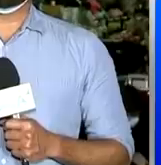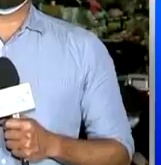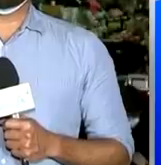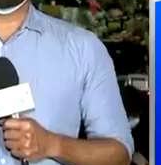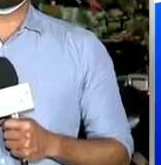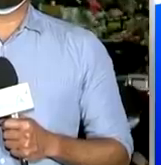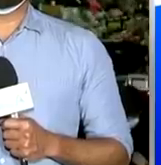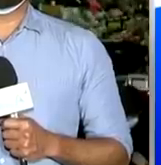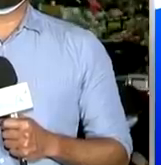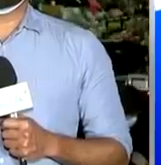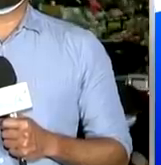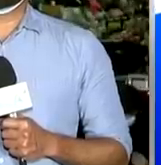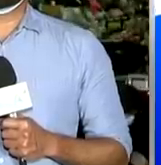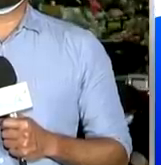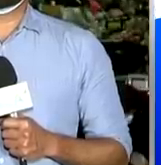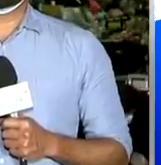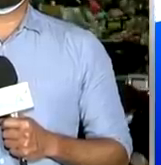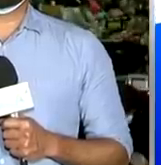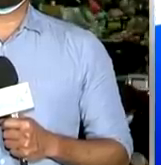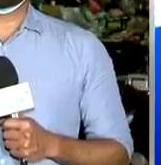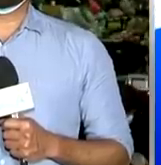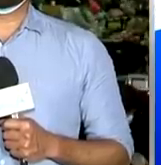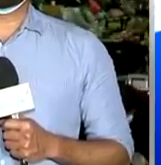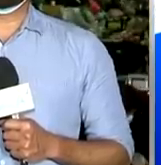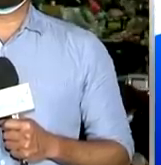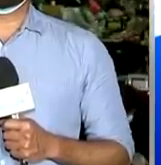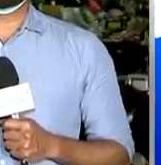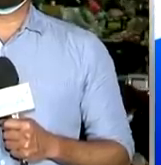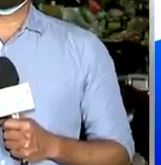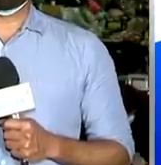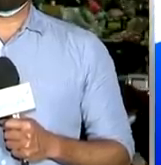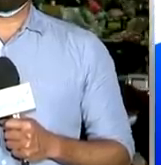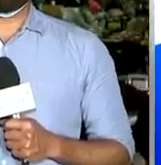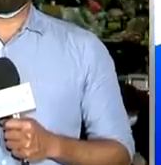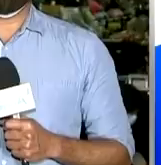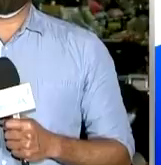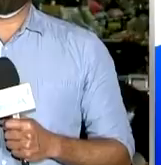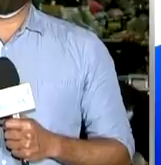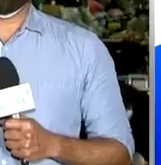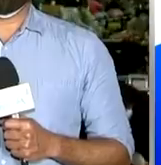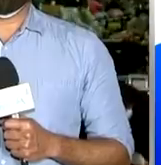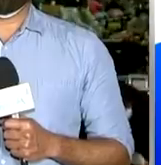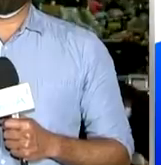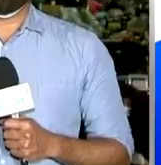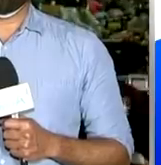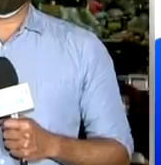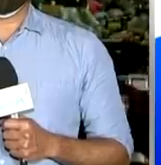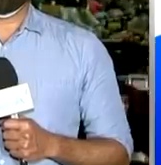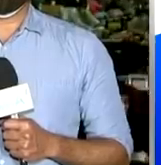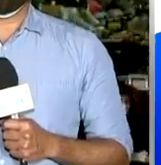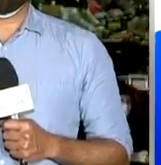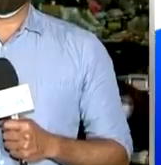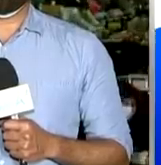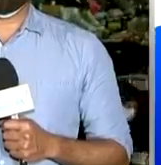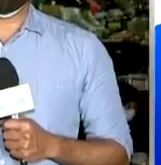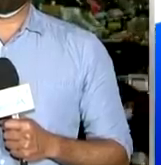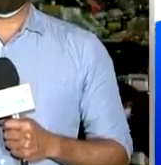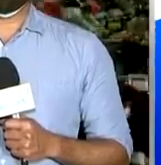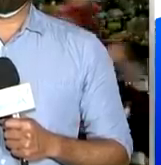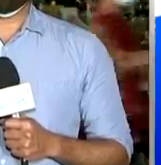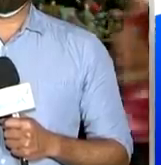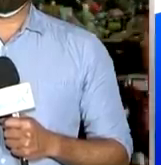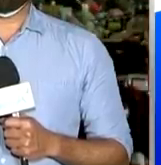Bumpwersang maghahatid ang GMA News ng pinakabagong balita kaugnay sa pananalasa ng Bagyong Quinta, ang